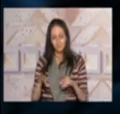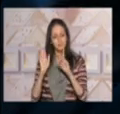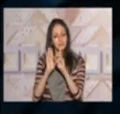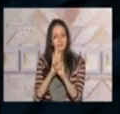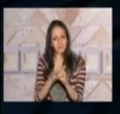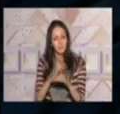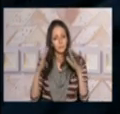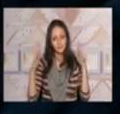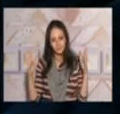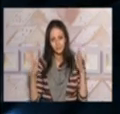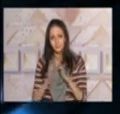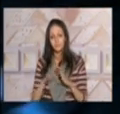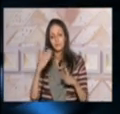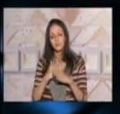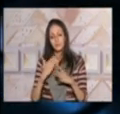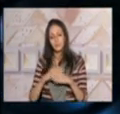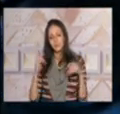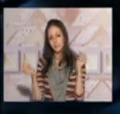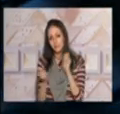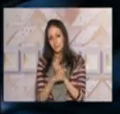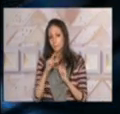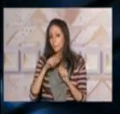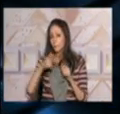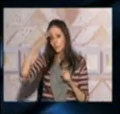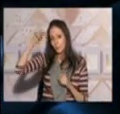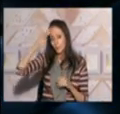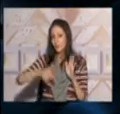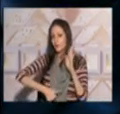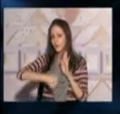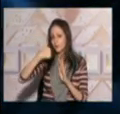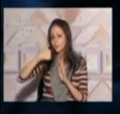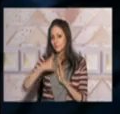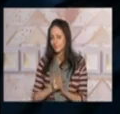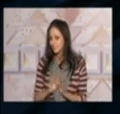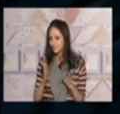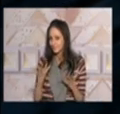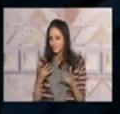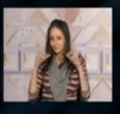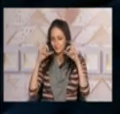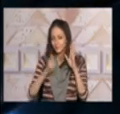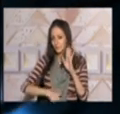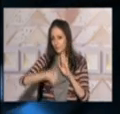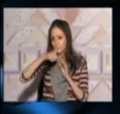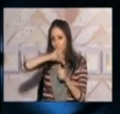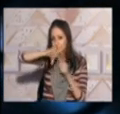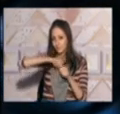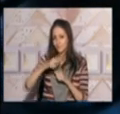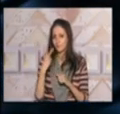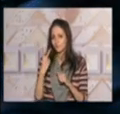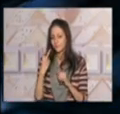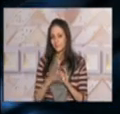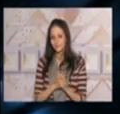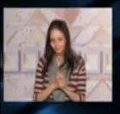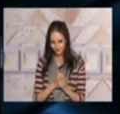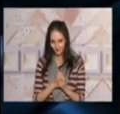جدا عشان تتحول إلى أرض الواقع. مين اللي فاز بيها في النسخة الثانية بقى؟ في النسخة الثانية أنا ممكن أقول لك بقى، لأن طبعاً إحنا عندنا حاجات كتيرة. لا لا،